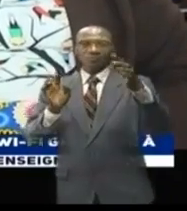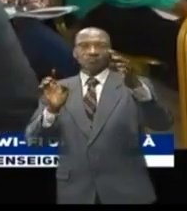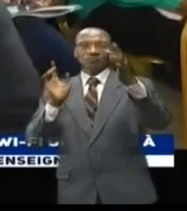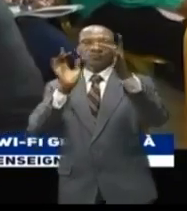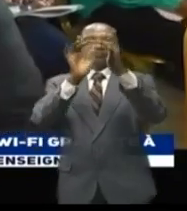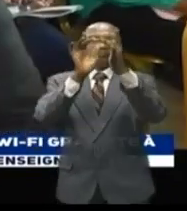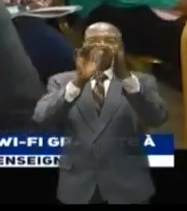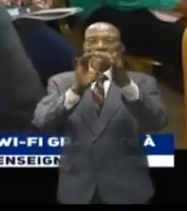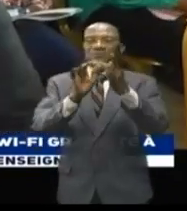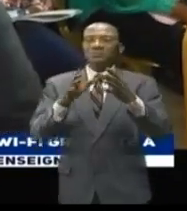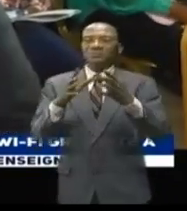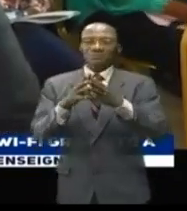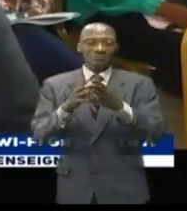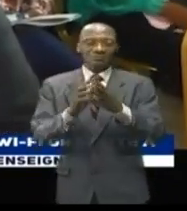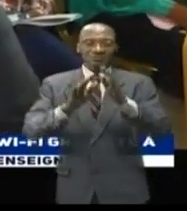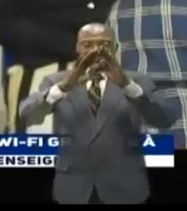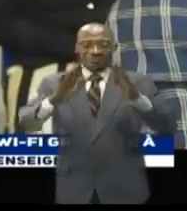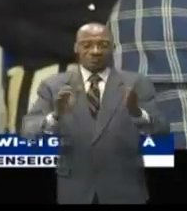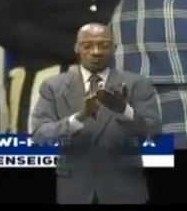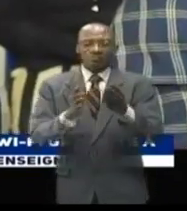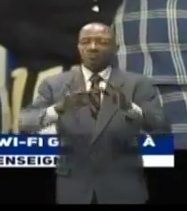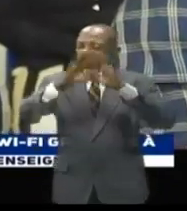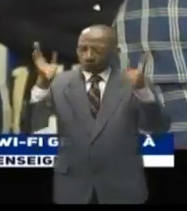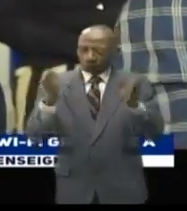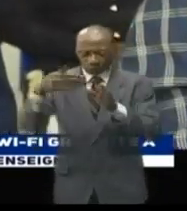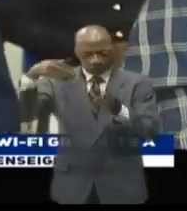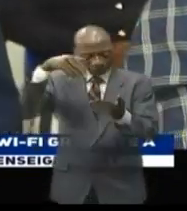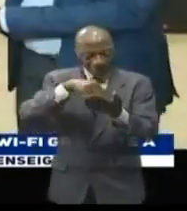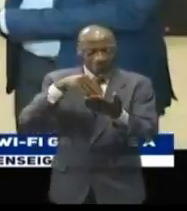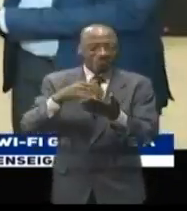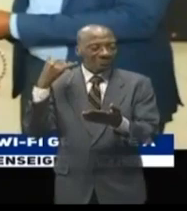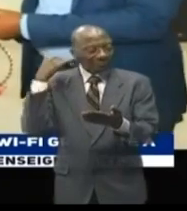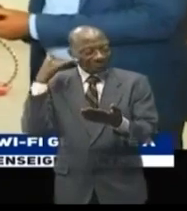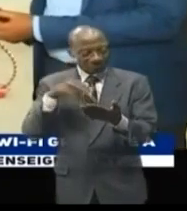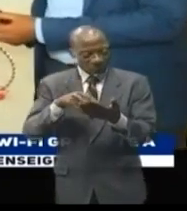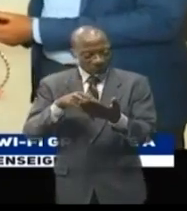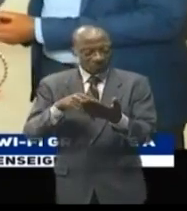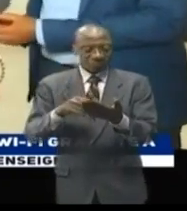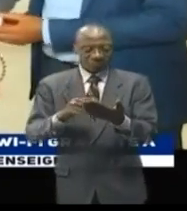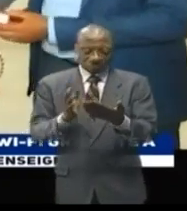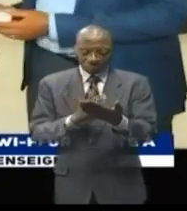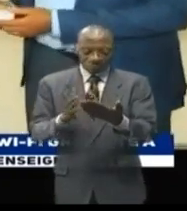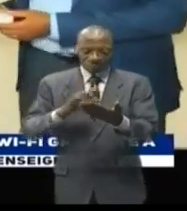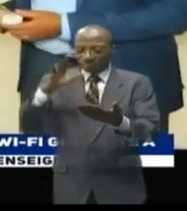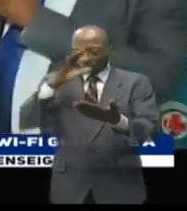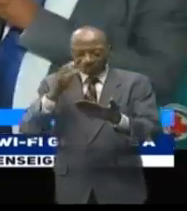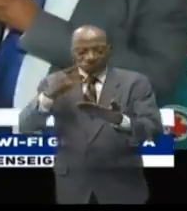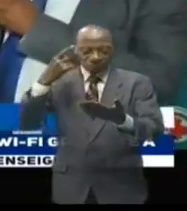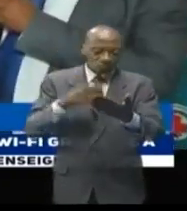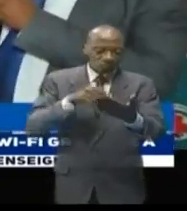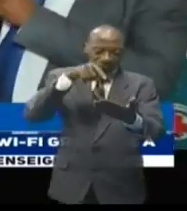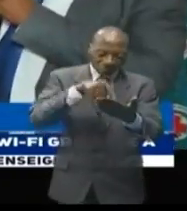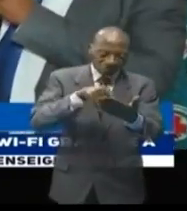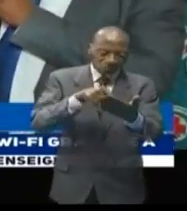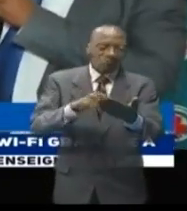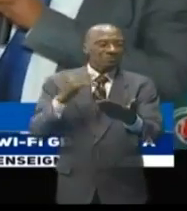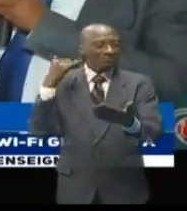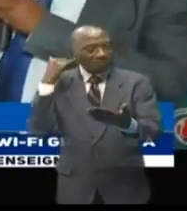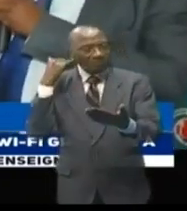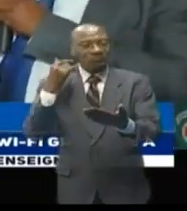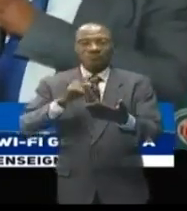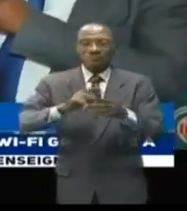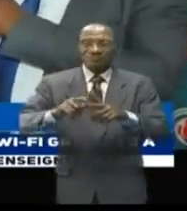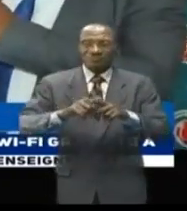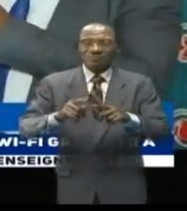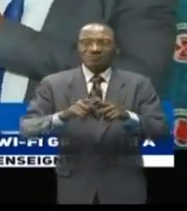numérique nationale un partenariat a été signé entre les ministres de médecine RTL et la Bibliothèque nationale pour offrir à toutes les